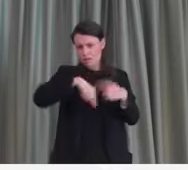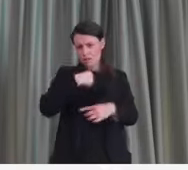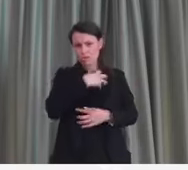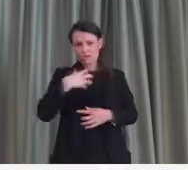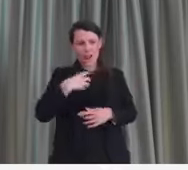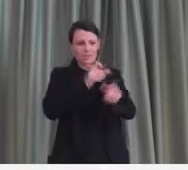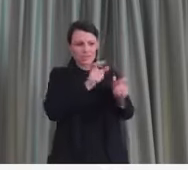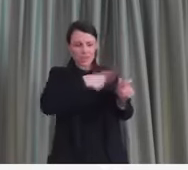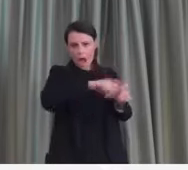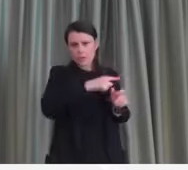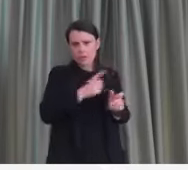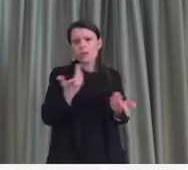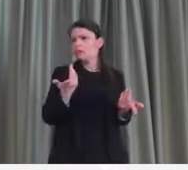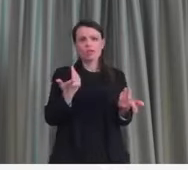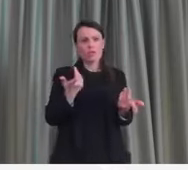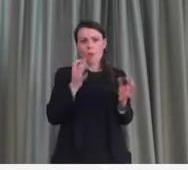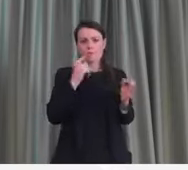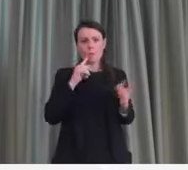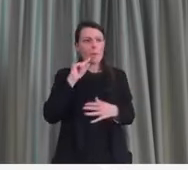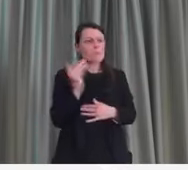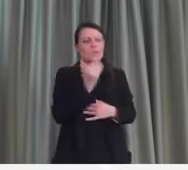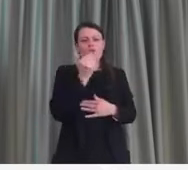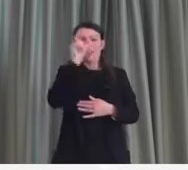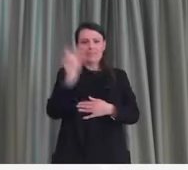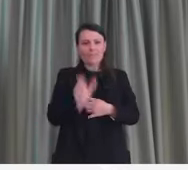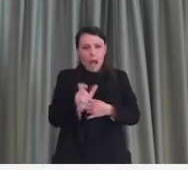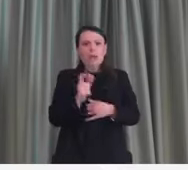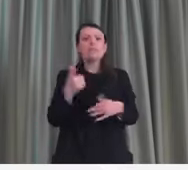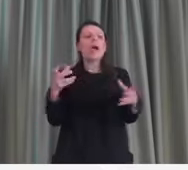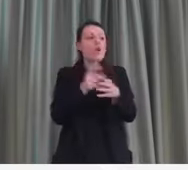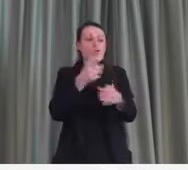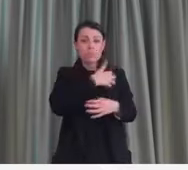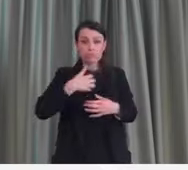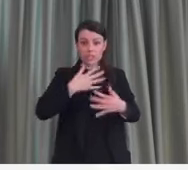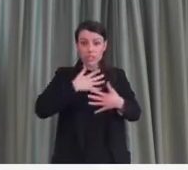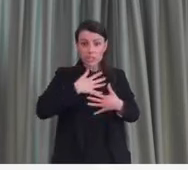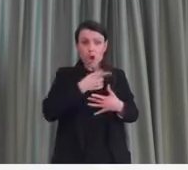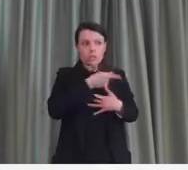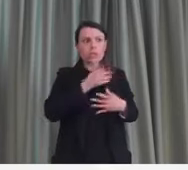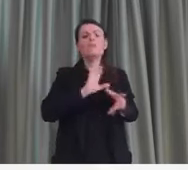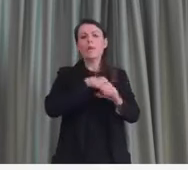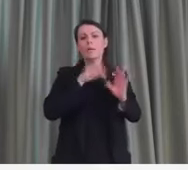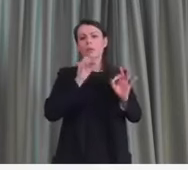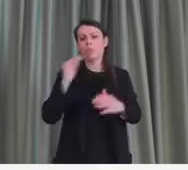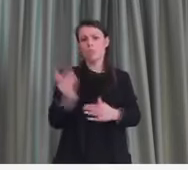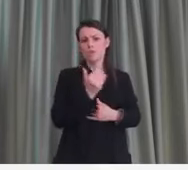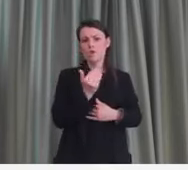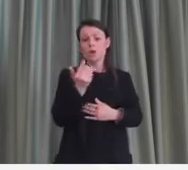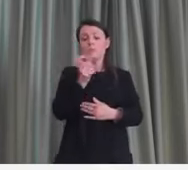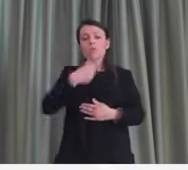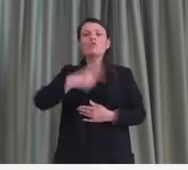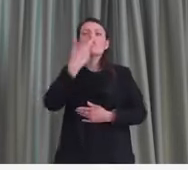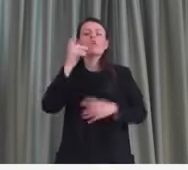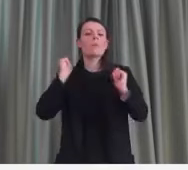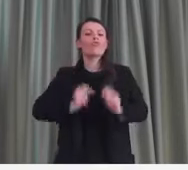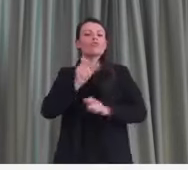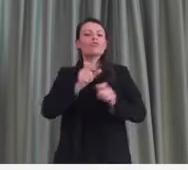che fanno le prove quando noi parliamo perché siccome noi cerchiamo di fare tutto per il meglio per i nostri cittadini cerchiamo di essere